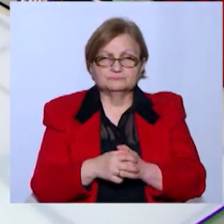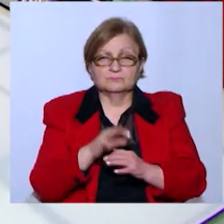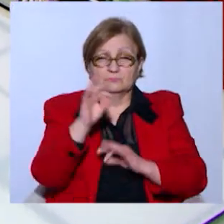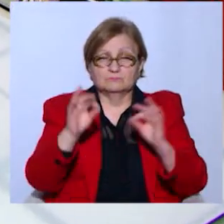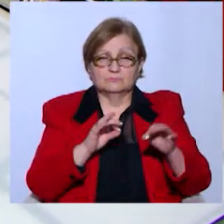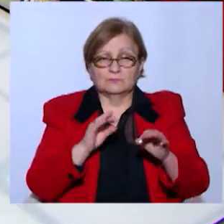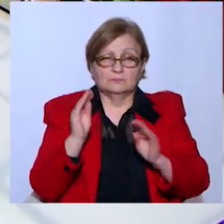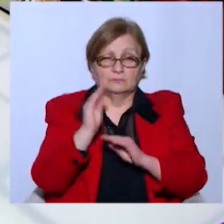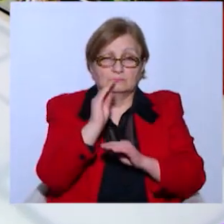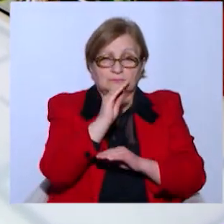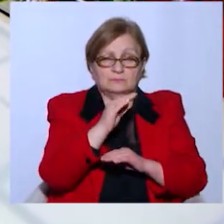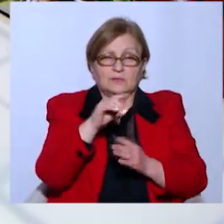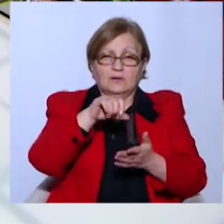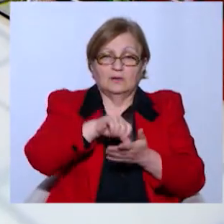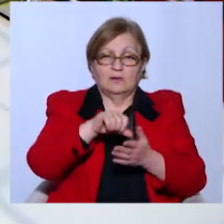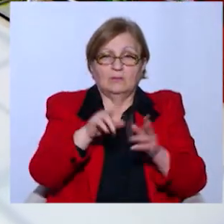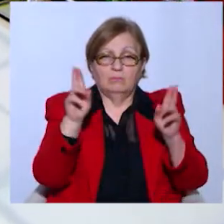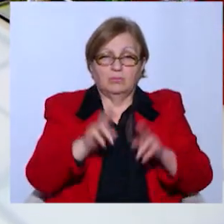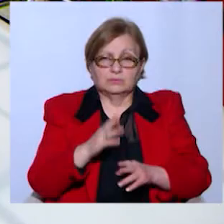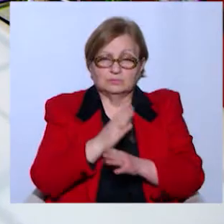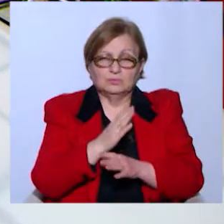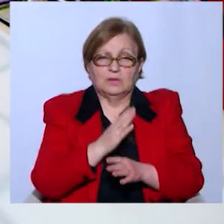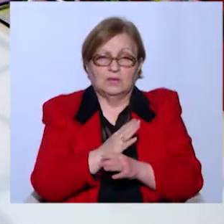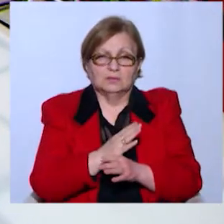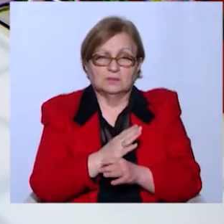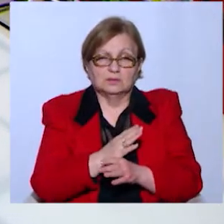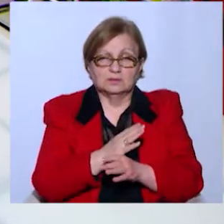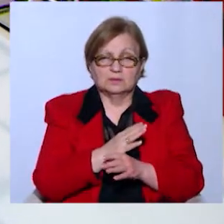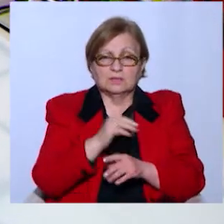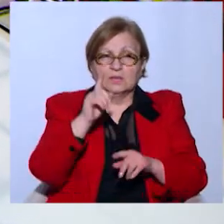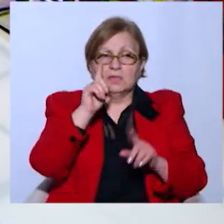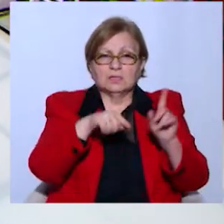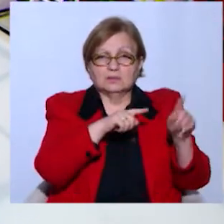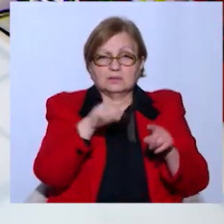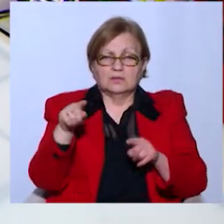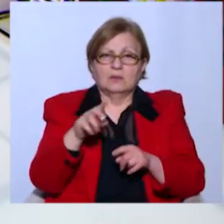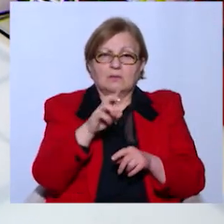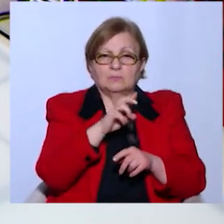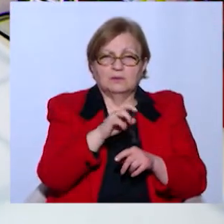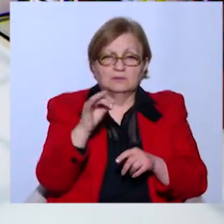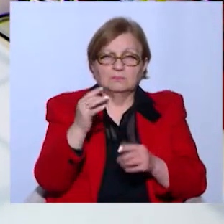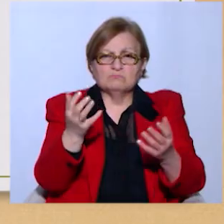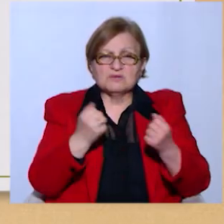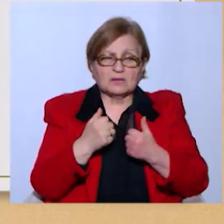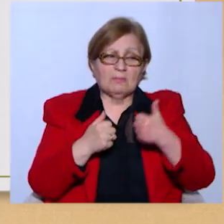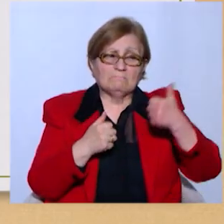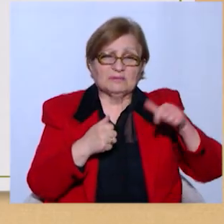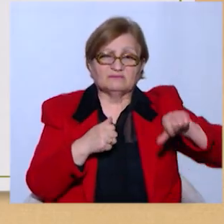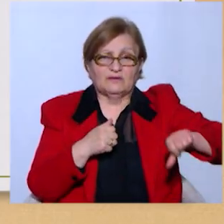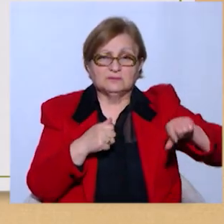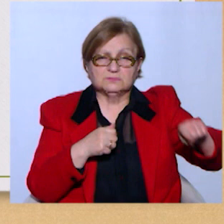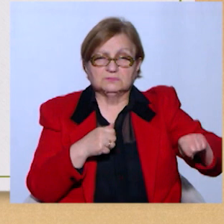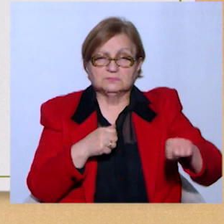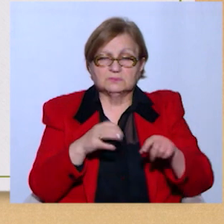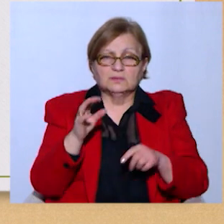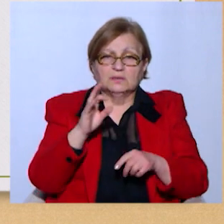გეომეტრიული პროგრესიის ზოგადი წევრის ფორმულა არის, რომ ზოგადი წევრი bn მიიღება პირველი წევრისაგან